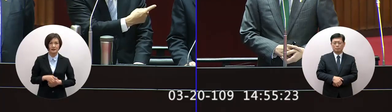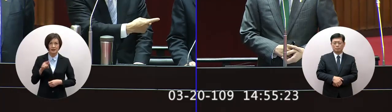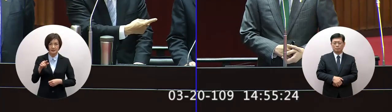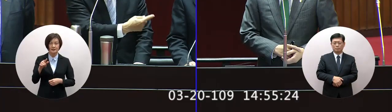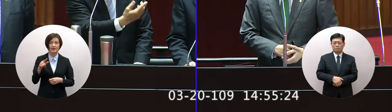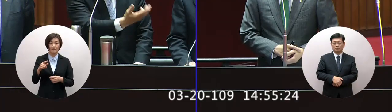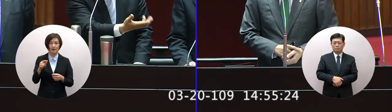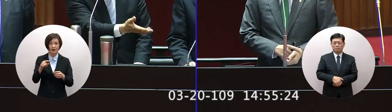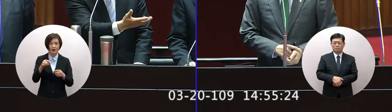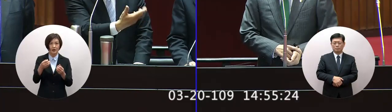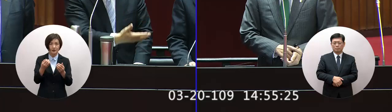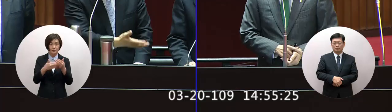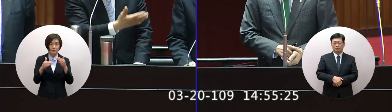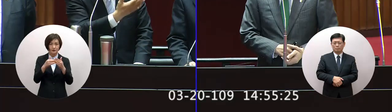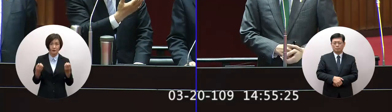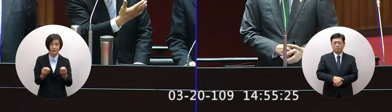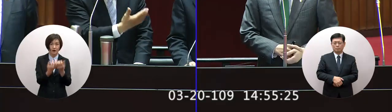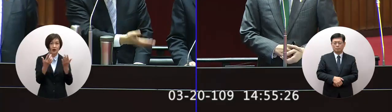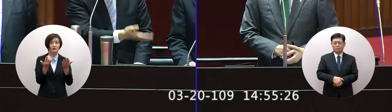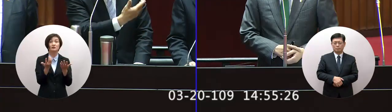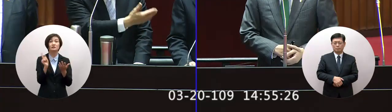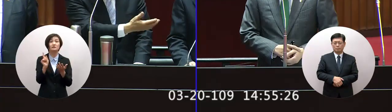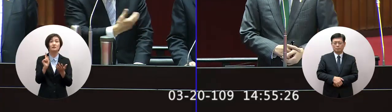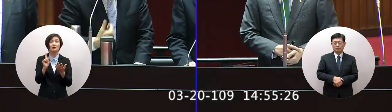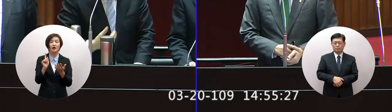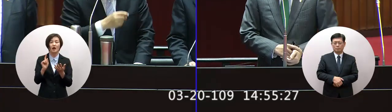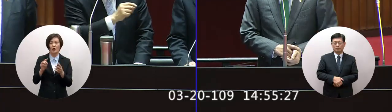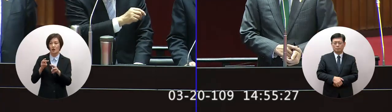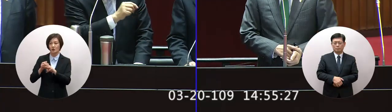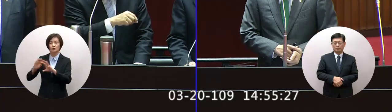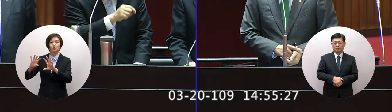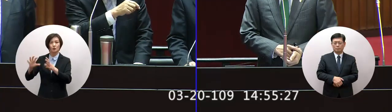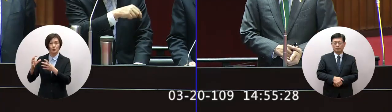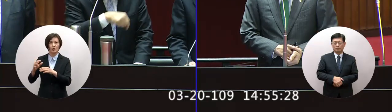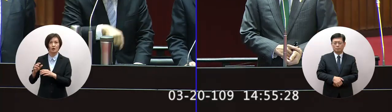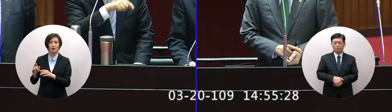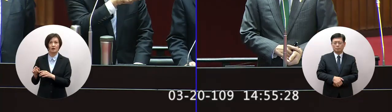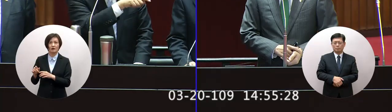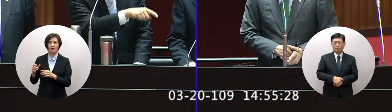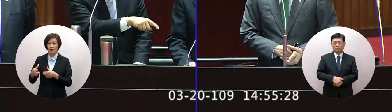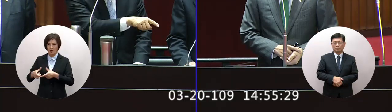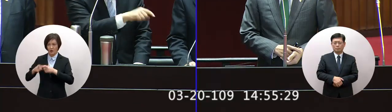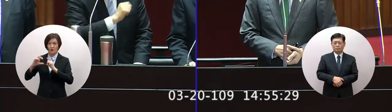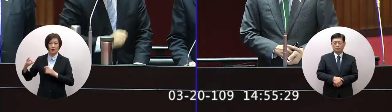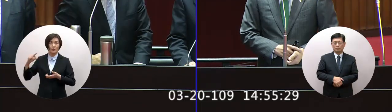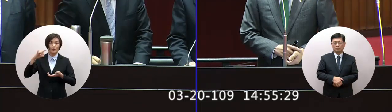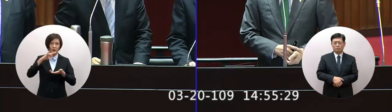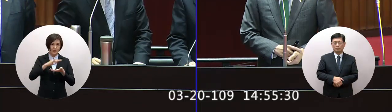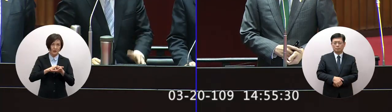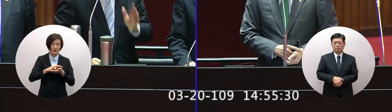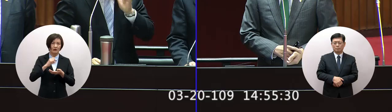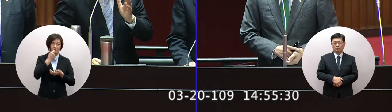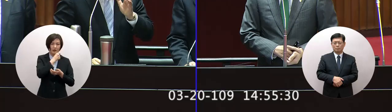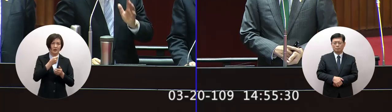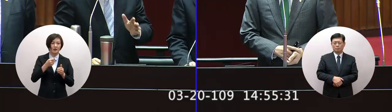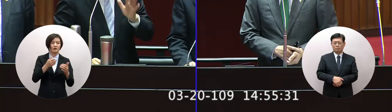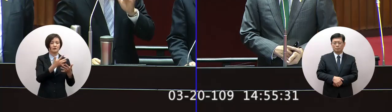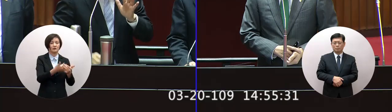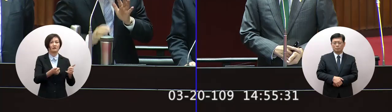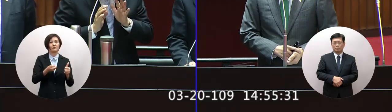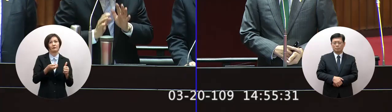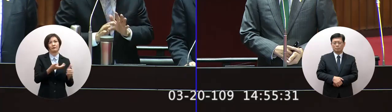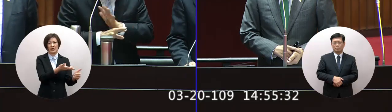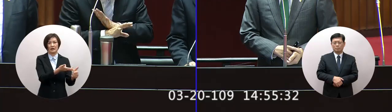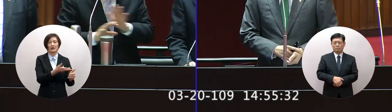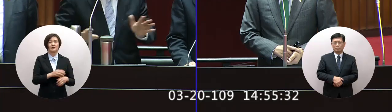是去国外，也是等于是也再回来感染到同学的，所以